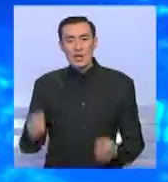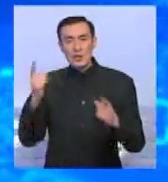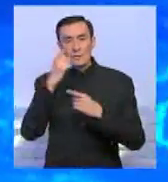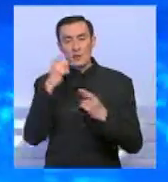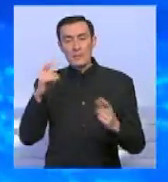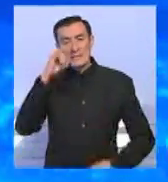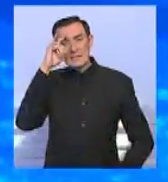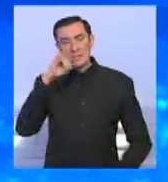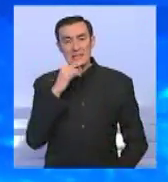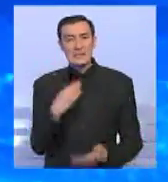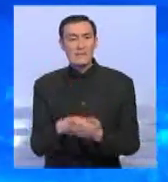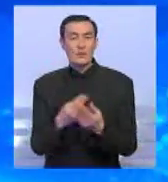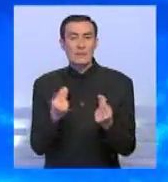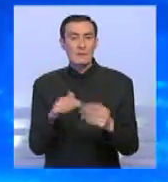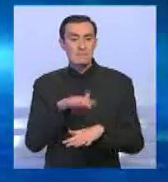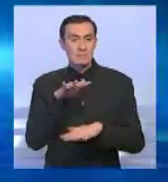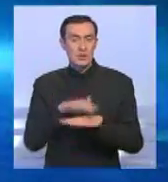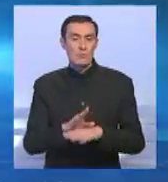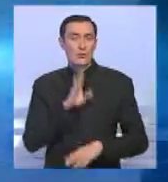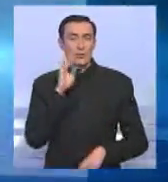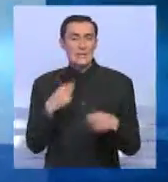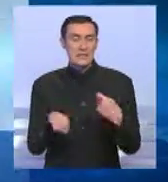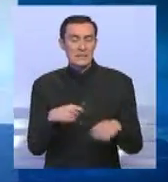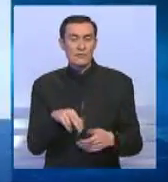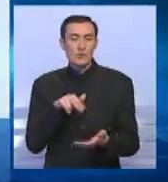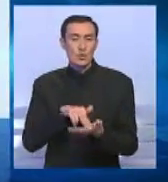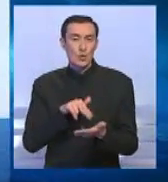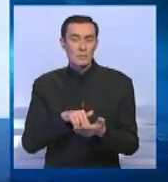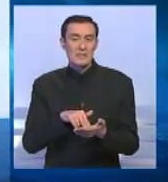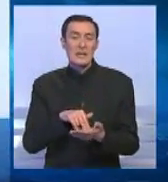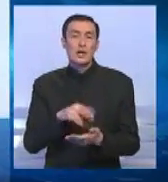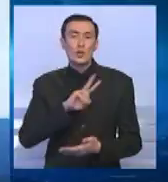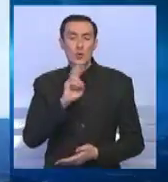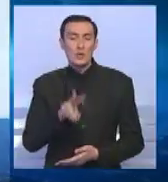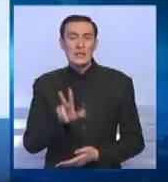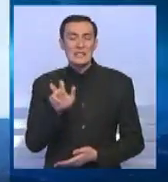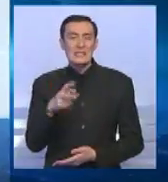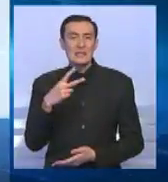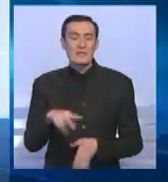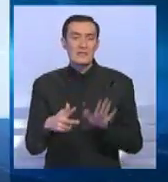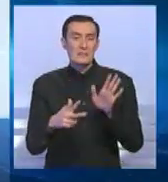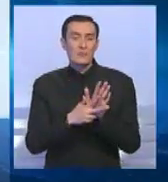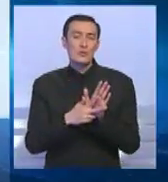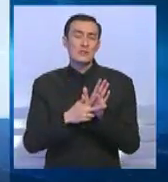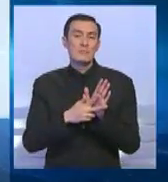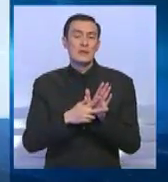Информация с казахстанской фондовой биржи по итогам утренней сессии. Курс сегодня составил 328 тенге и 5